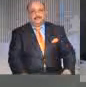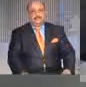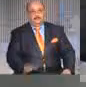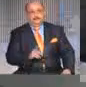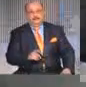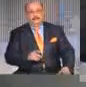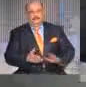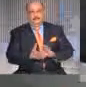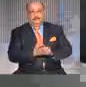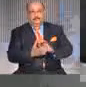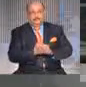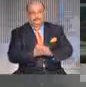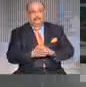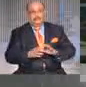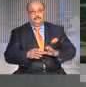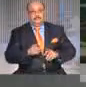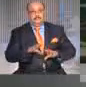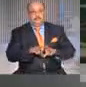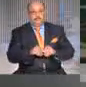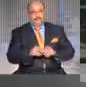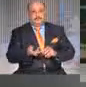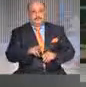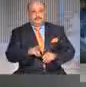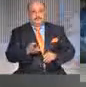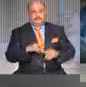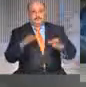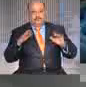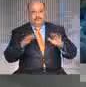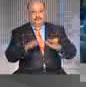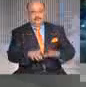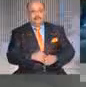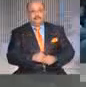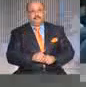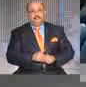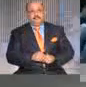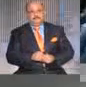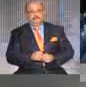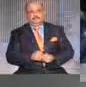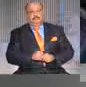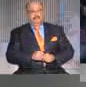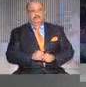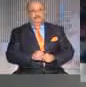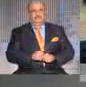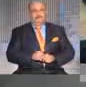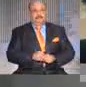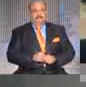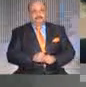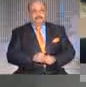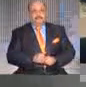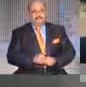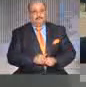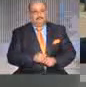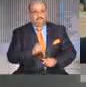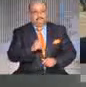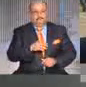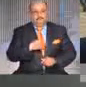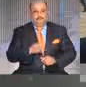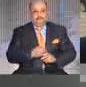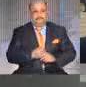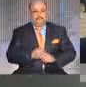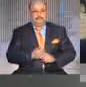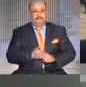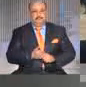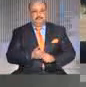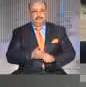كفضاء صحي وترفيهي وحيد بالجهه. هو ثم رسالة غير مباشرة أنه كيف إحنا العباد تجي لهوني دونك